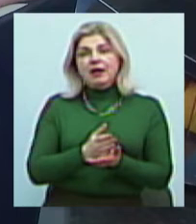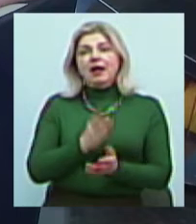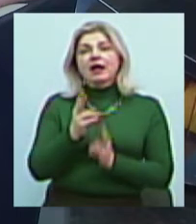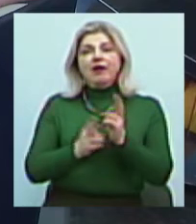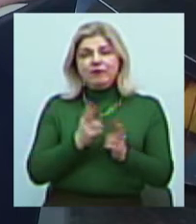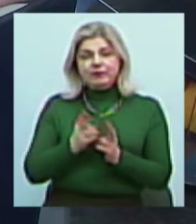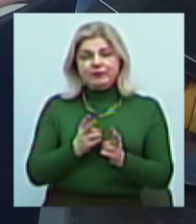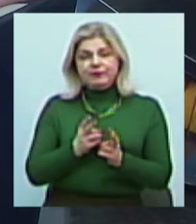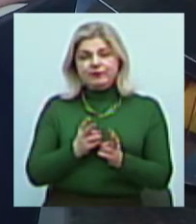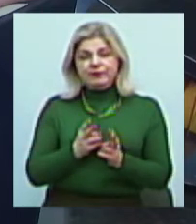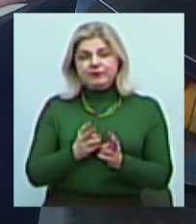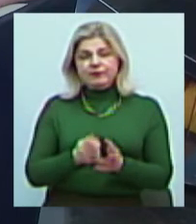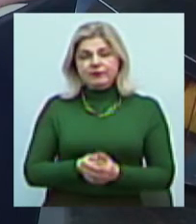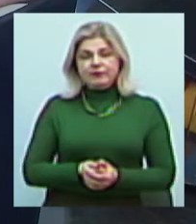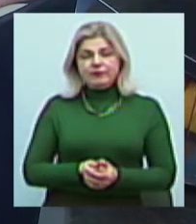систем